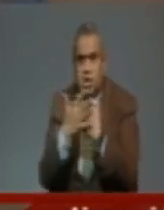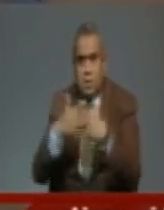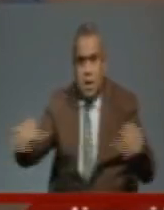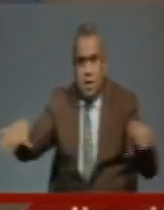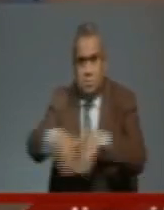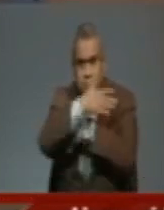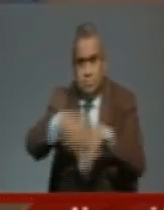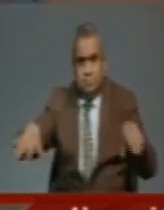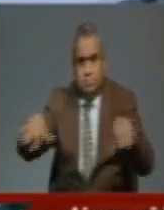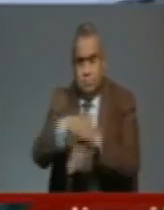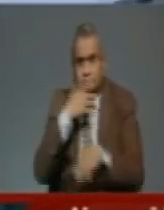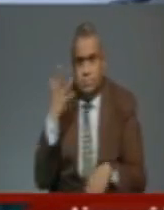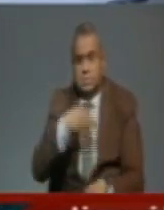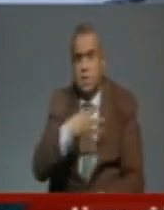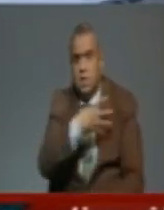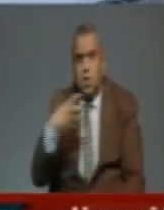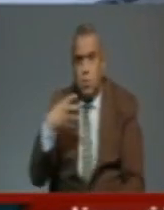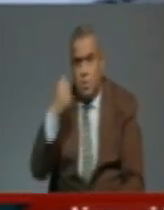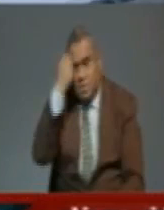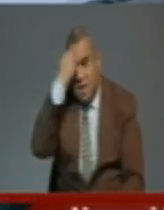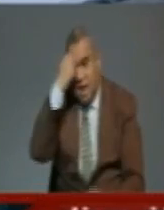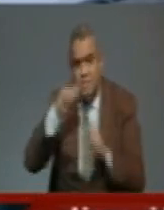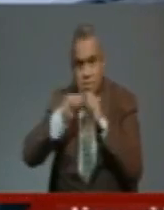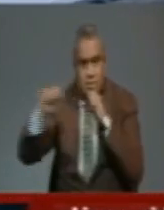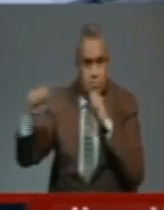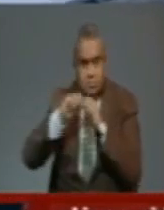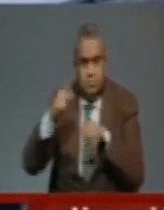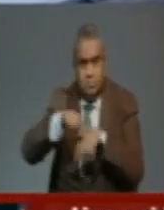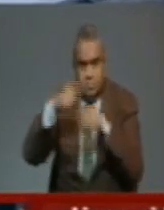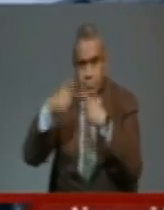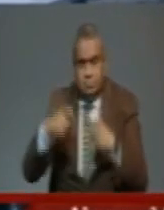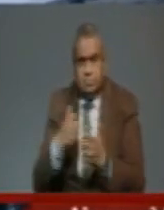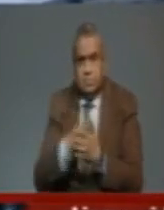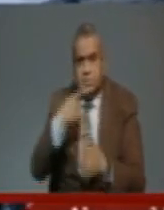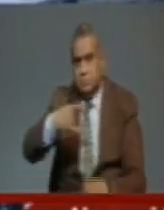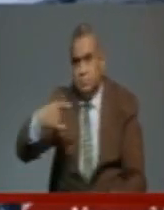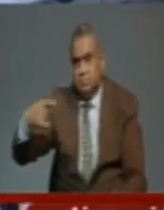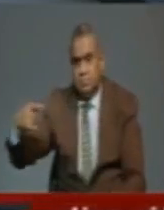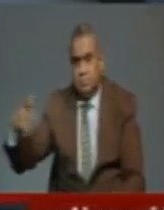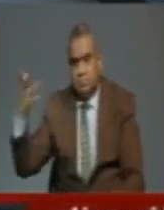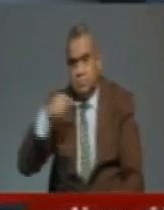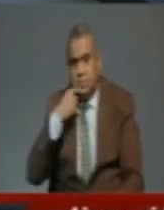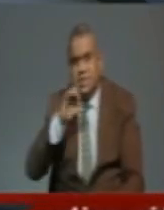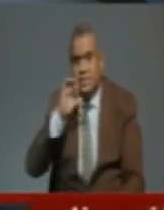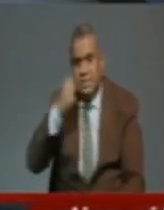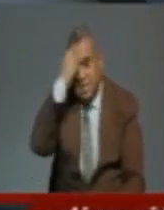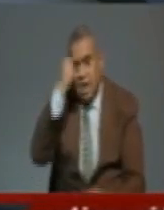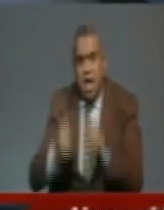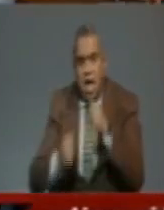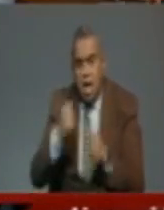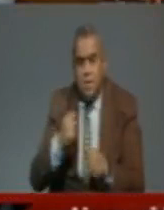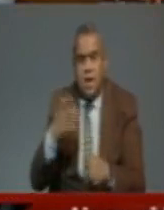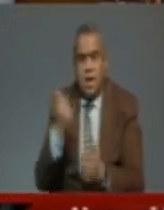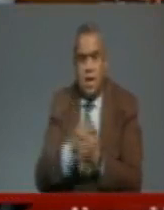مساحة 400,000 متر مربع، ساحات انتظار تسع ألف سيارة ملاكي ونقل.